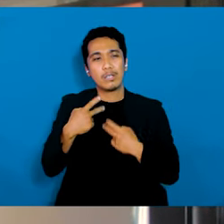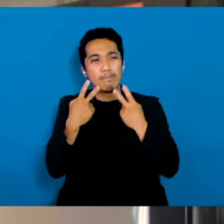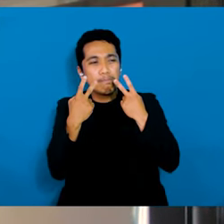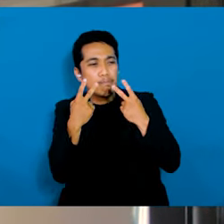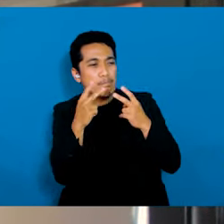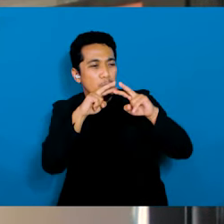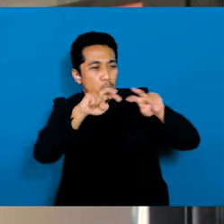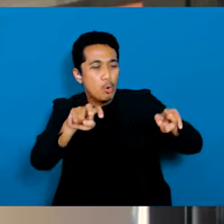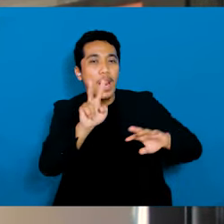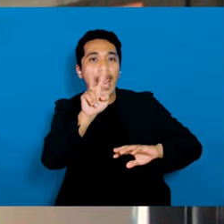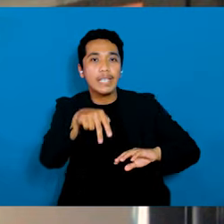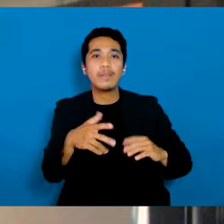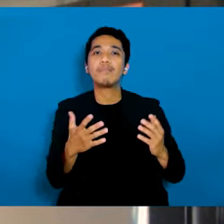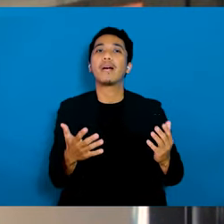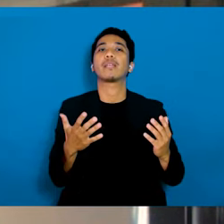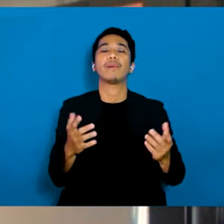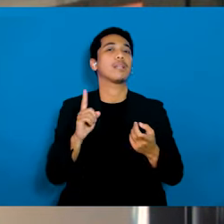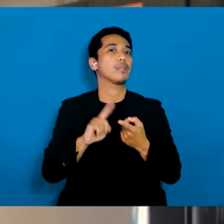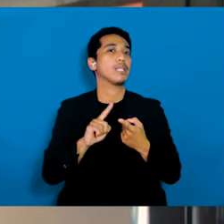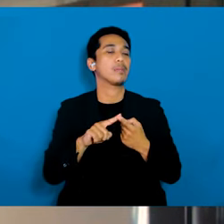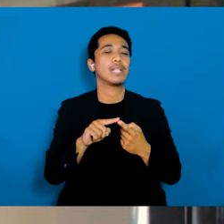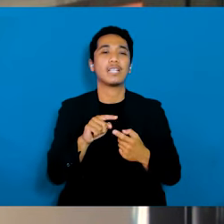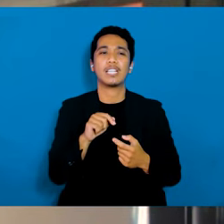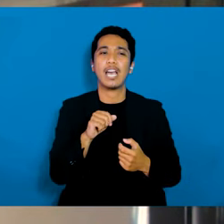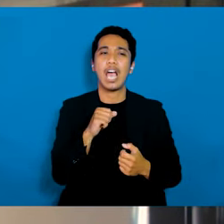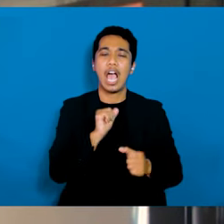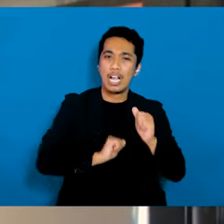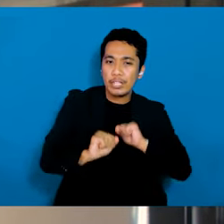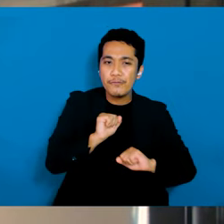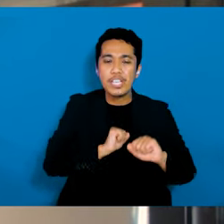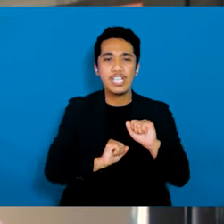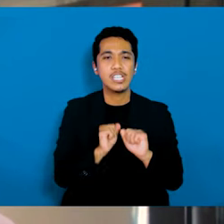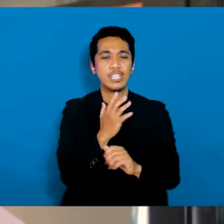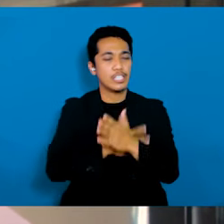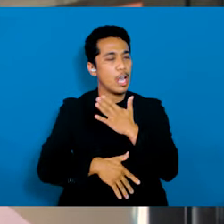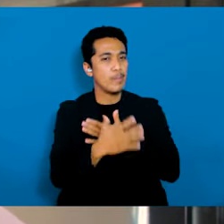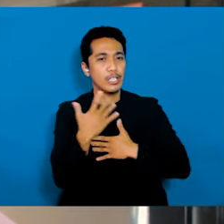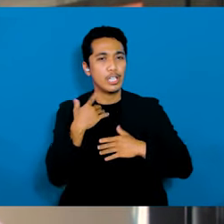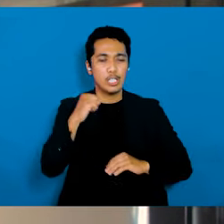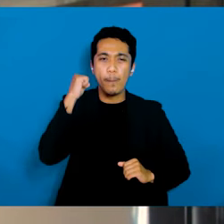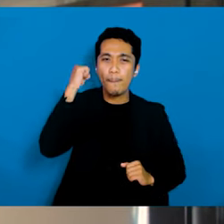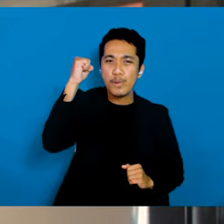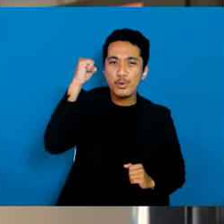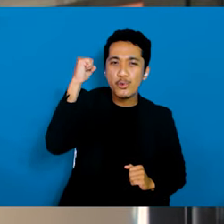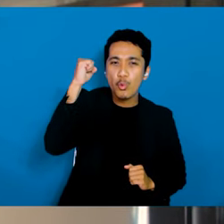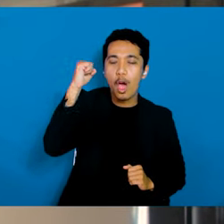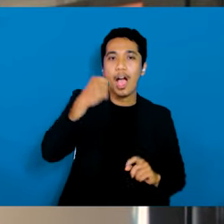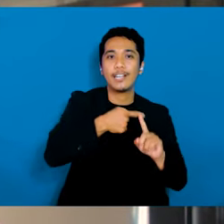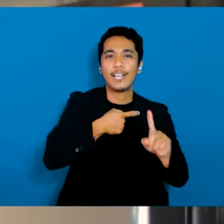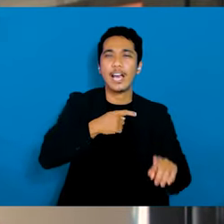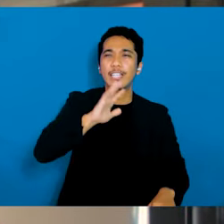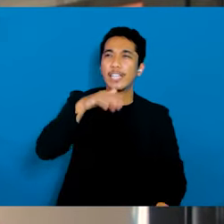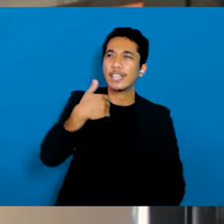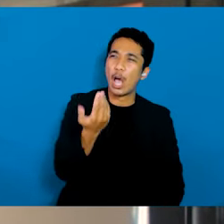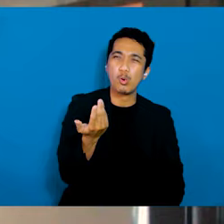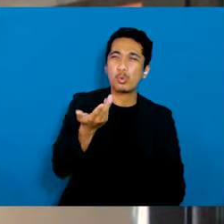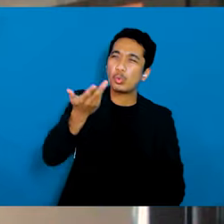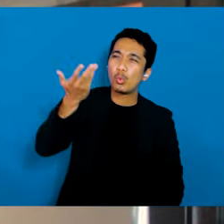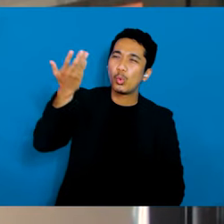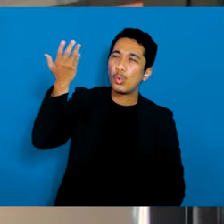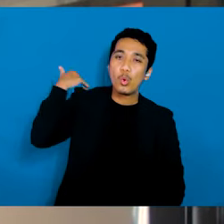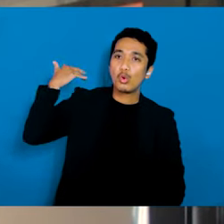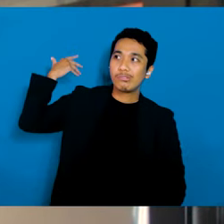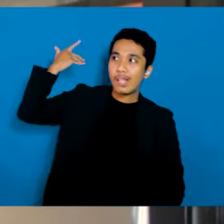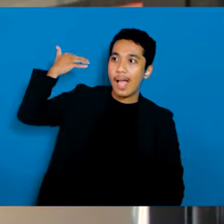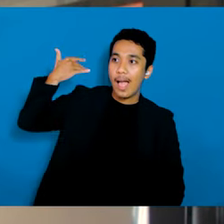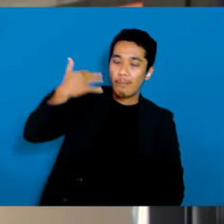lagi akan ketemu ya bagaimana kawan-kawan aktivis-aktivis disabilitas yang berjuang dari